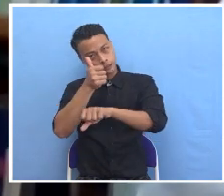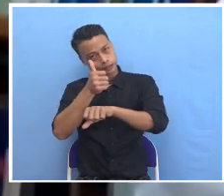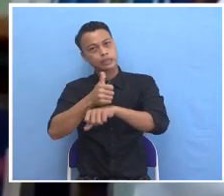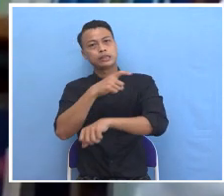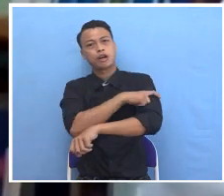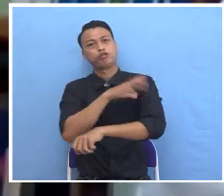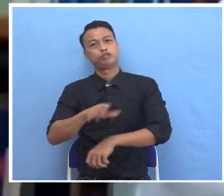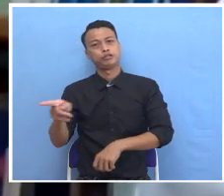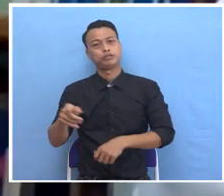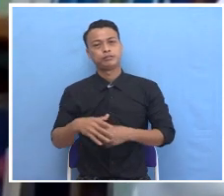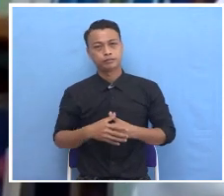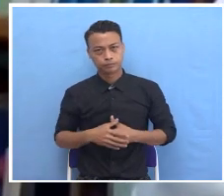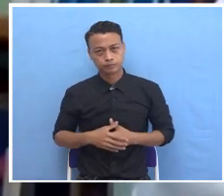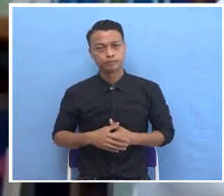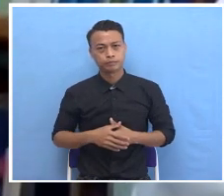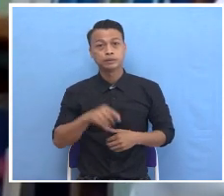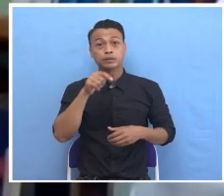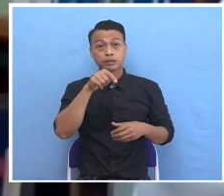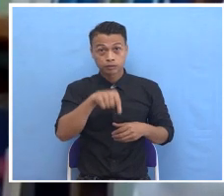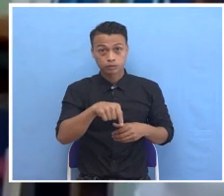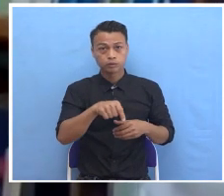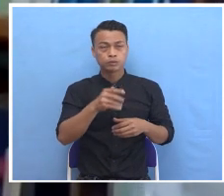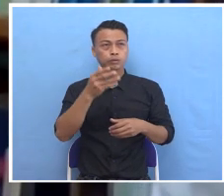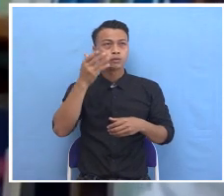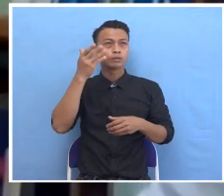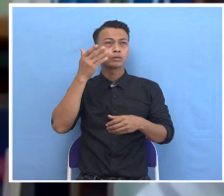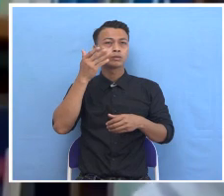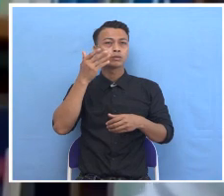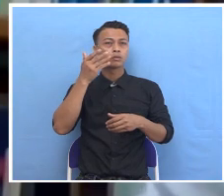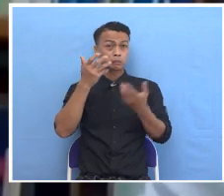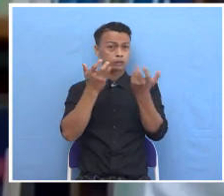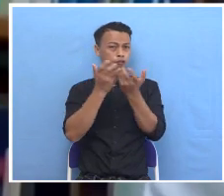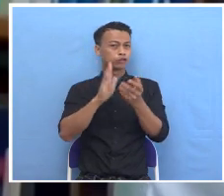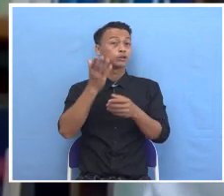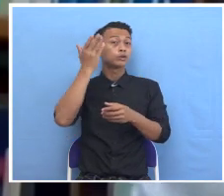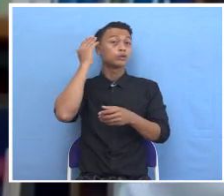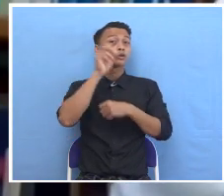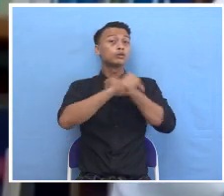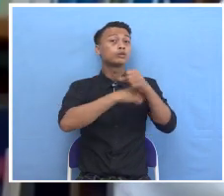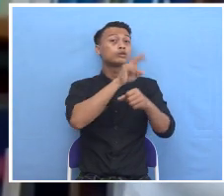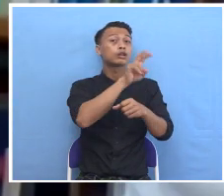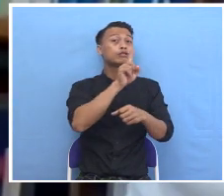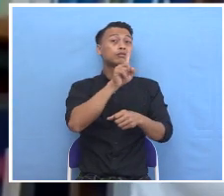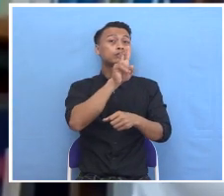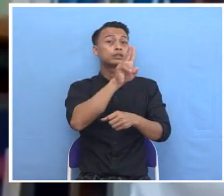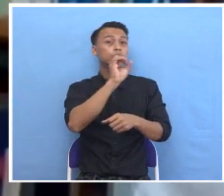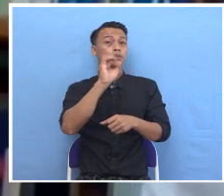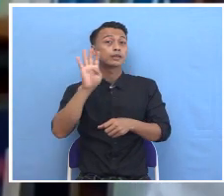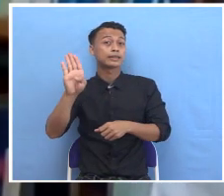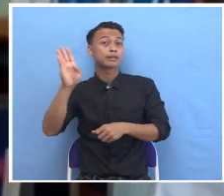တော်တို့ကြုံနေရတဲ့ကိုဗစ်နဲ့လည်းဆိုင်တယ်။အဲ့ဒါ2004ခုနှစ်လောက်က ဖြစ်လိုက်တဲ့ tsunami ကိ